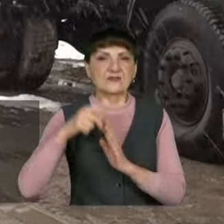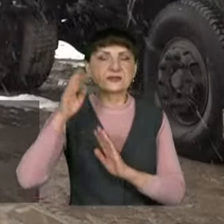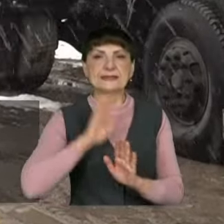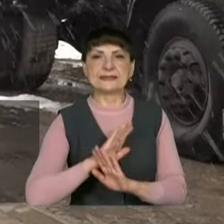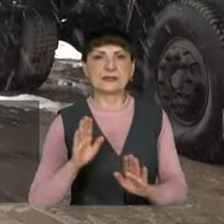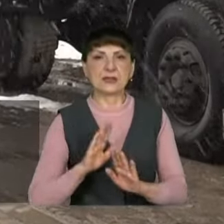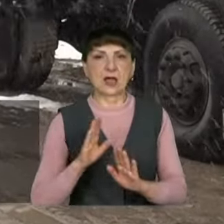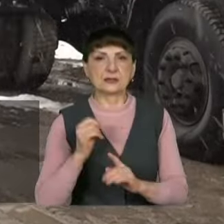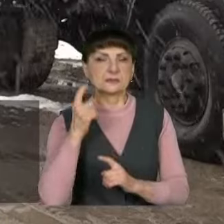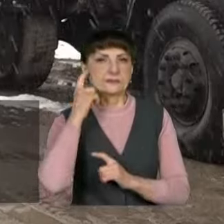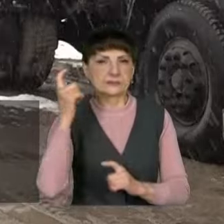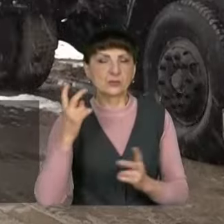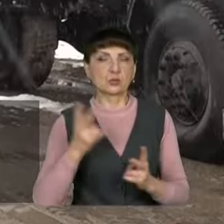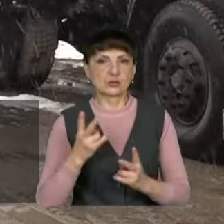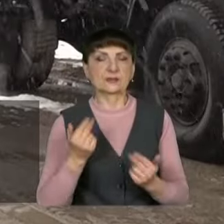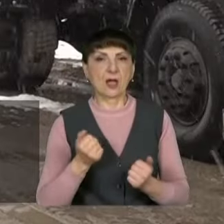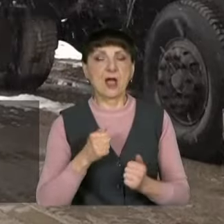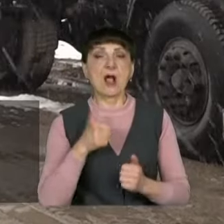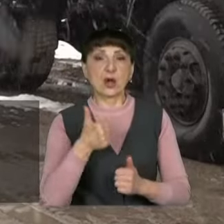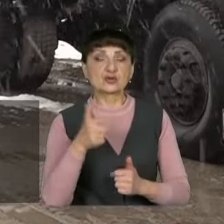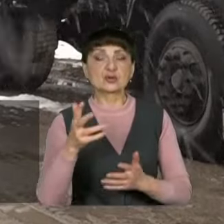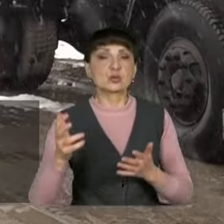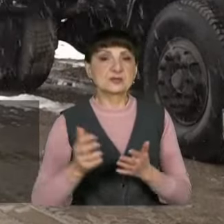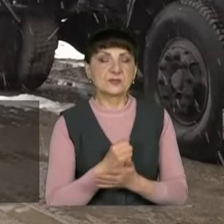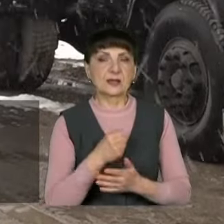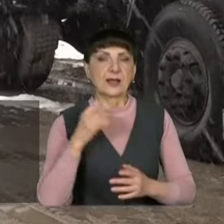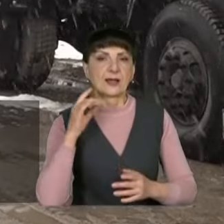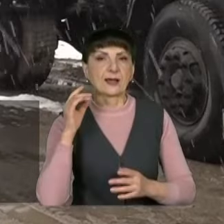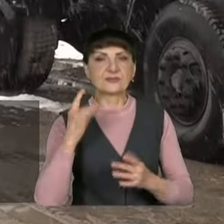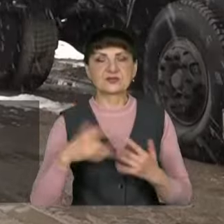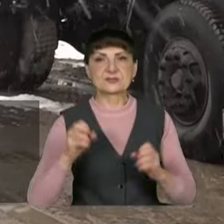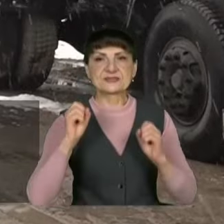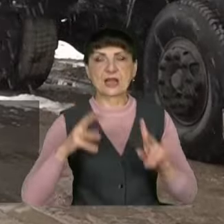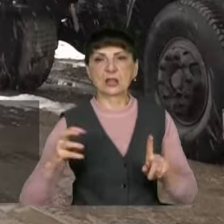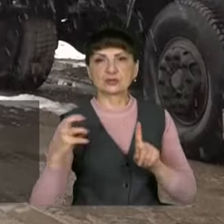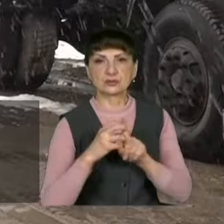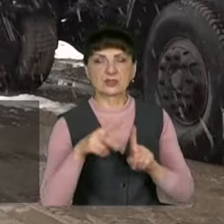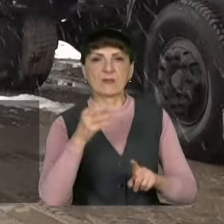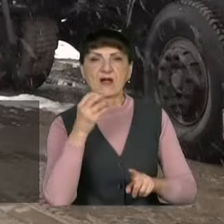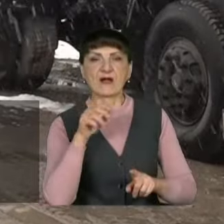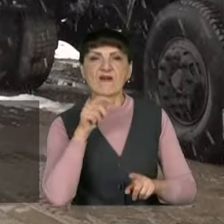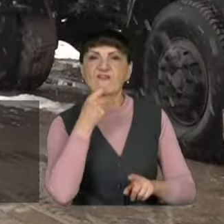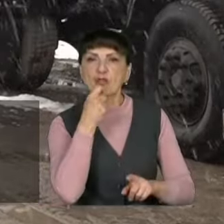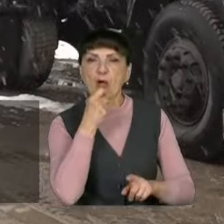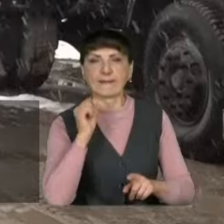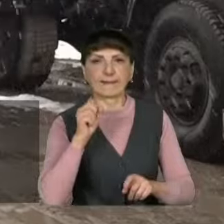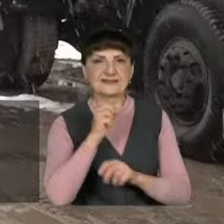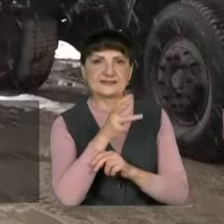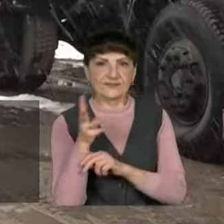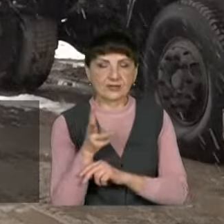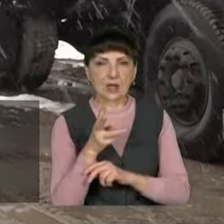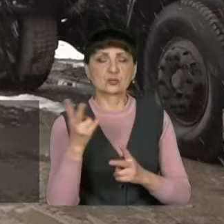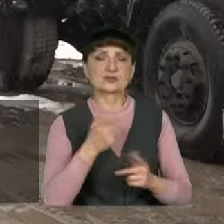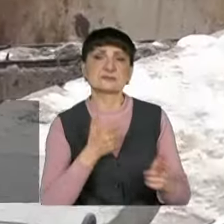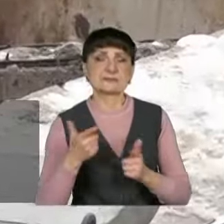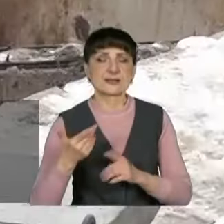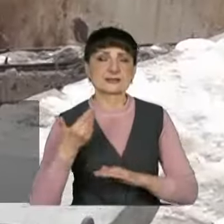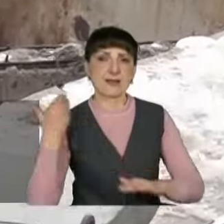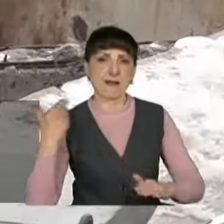подать сигнал спасателям. Хорошо, если вы успели взять с собой тревожный чемоданчик со свистком и фонариком. Рекомендуем подготовить это